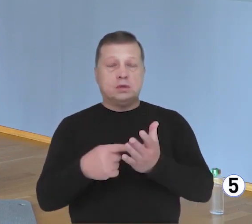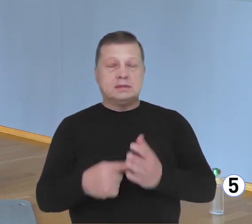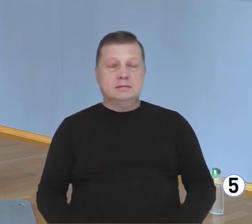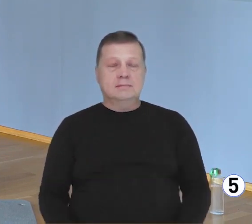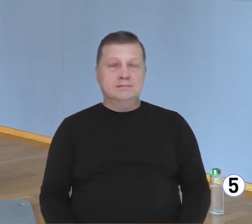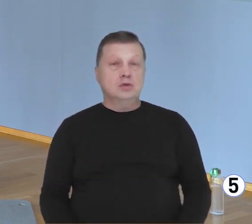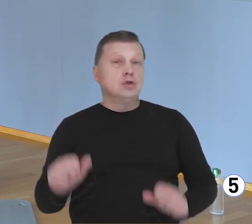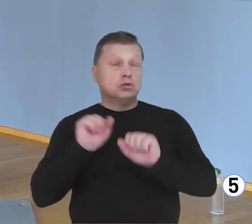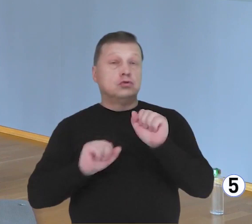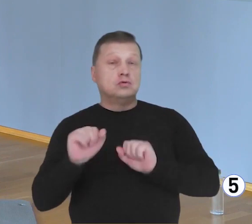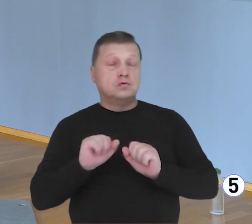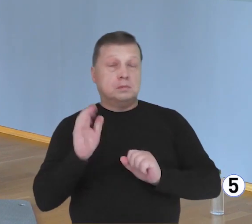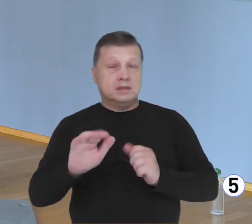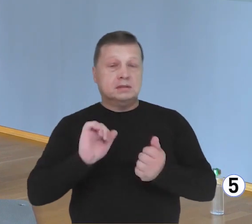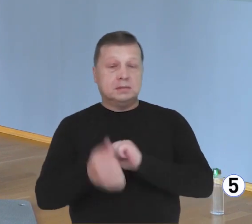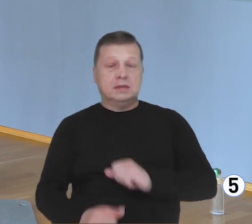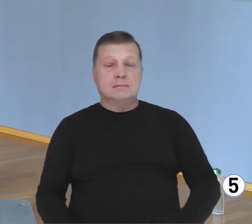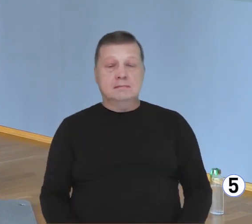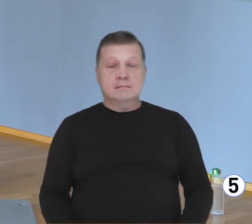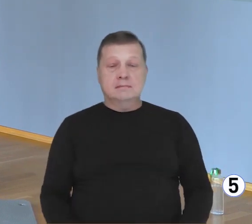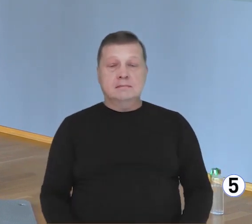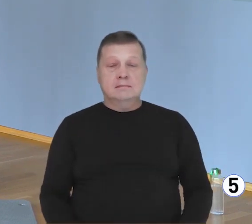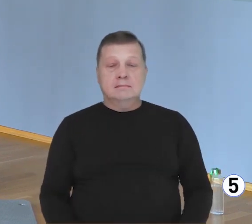Ostatnie powtórzenia i zmiana ćwiczenia.